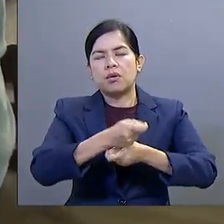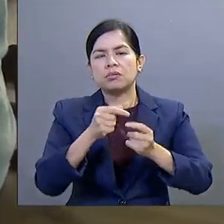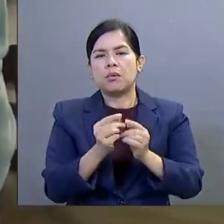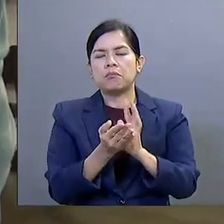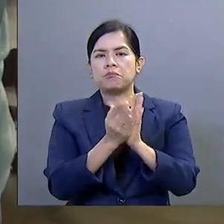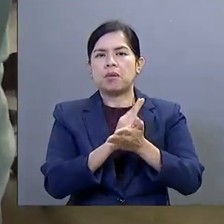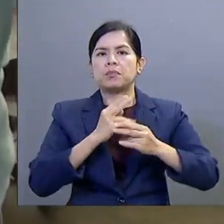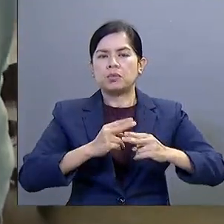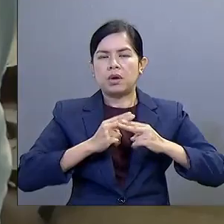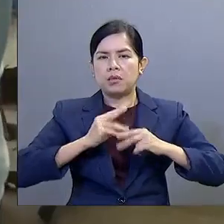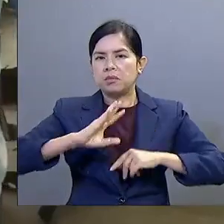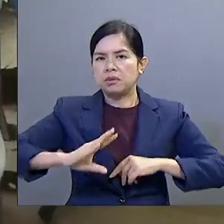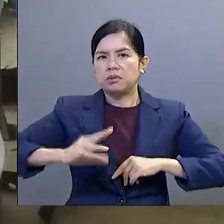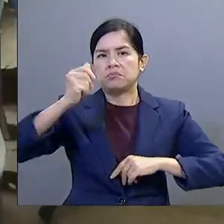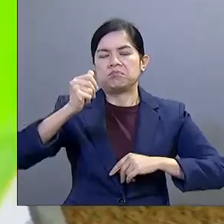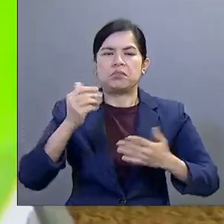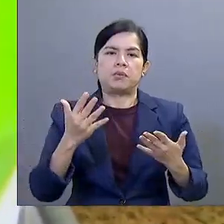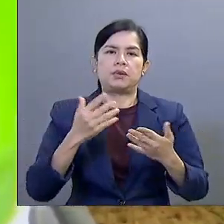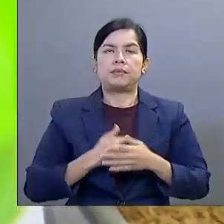ให้มีประสิทธิภาพสูงขึ้นได้